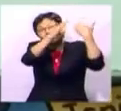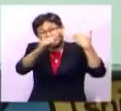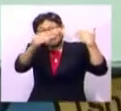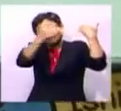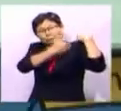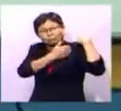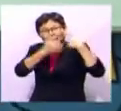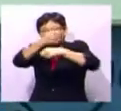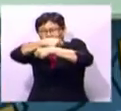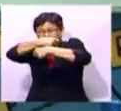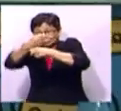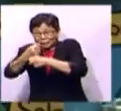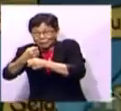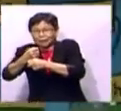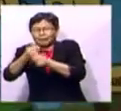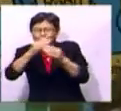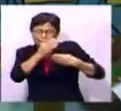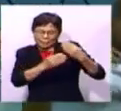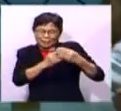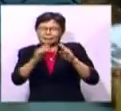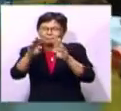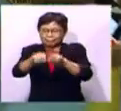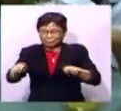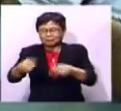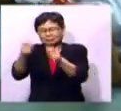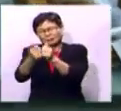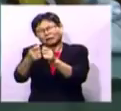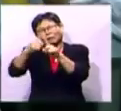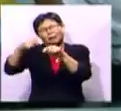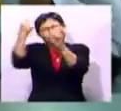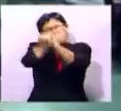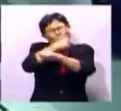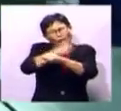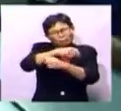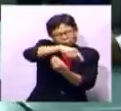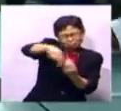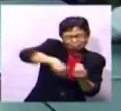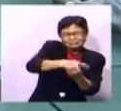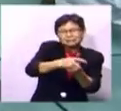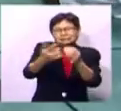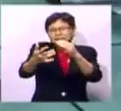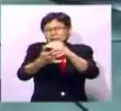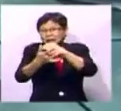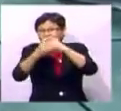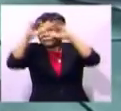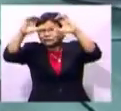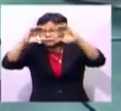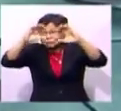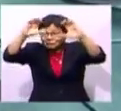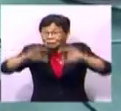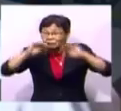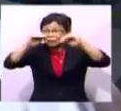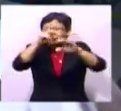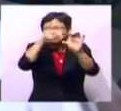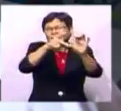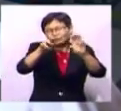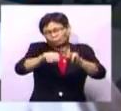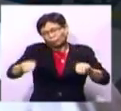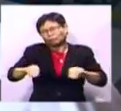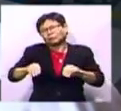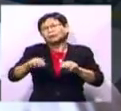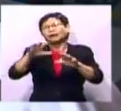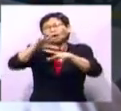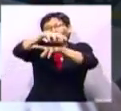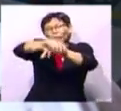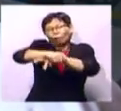bertanggungjawab membentuk sahsia pelajar. Dengan pelbagai cabaran persekitaran, teknik pengajaran dan psikologi pelajar perlu